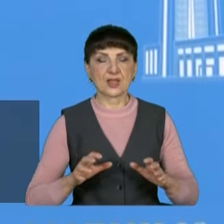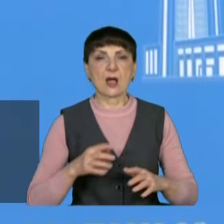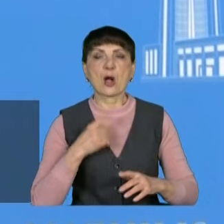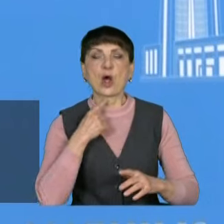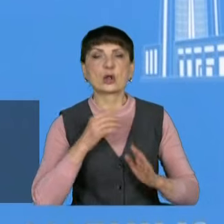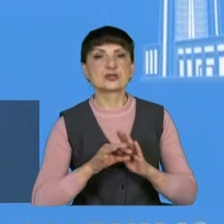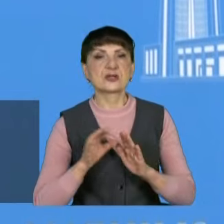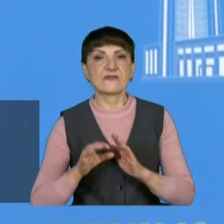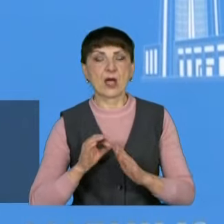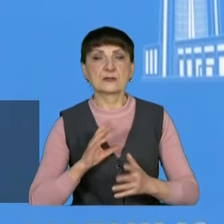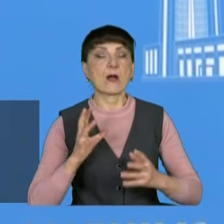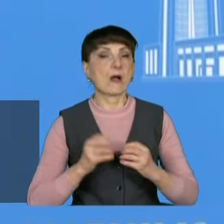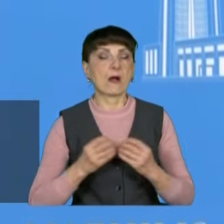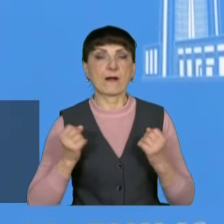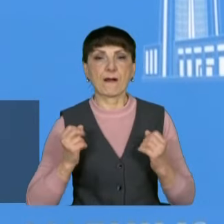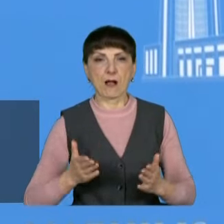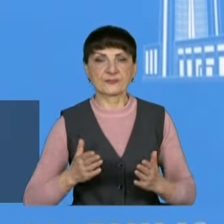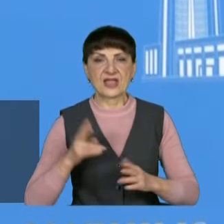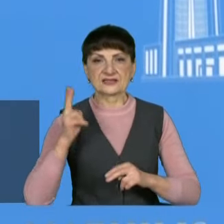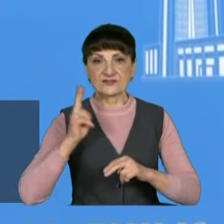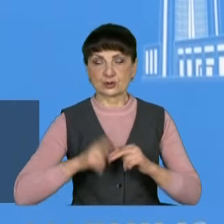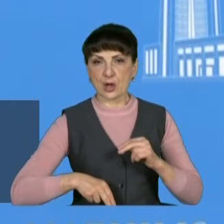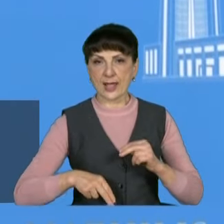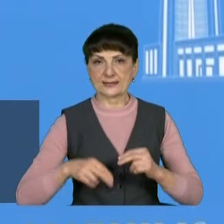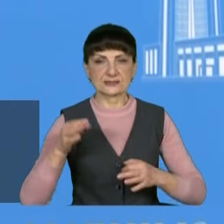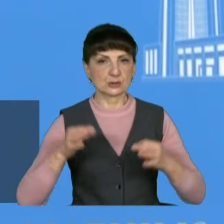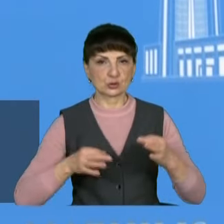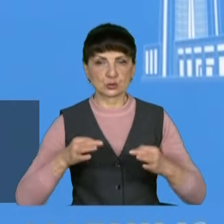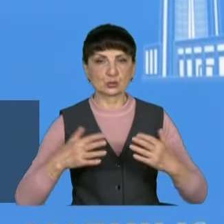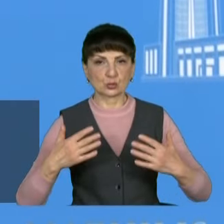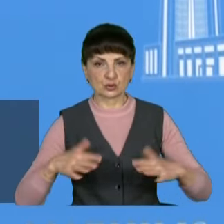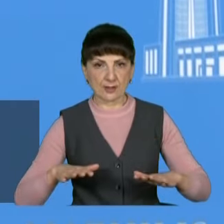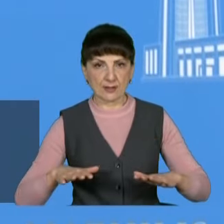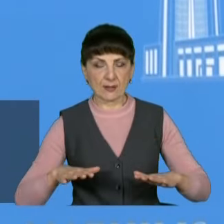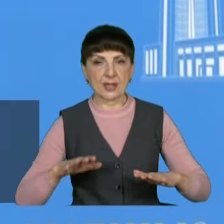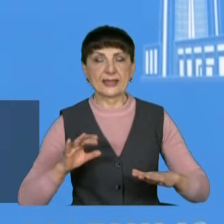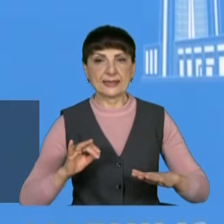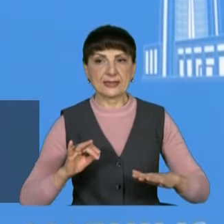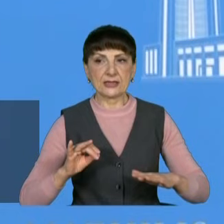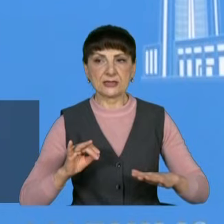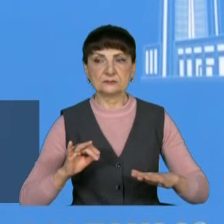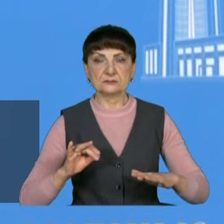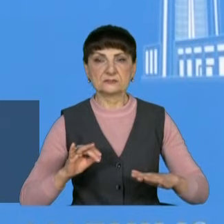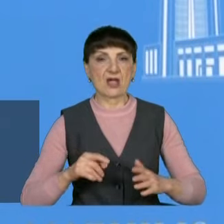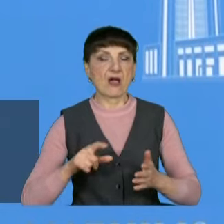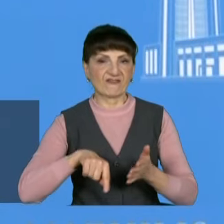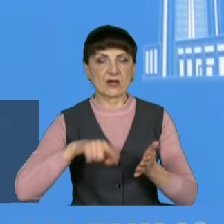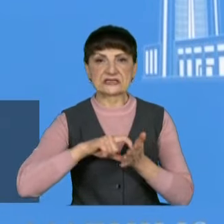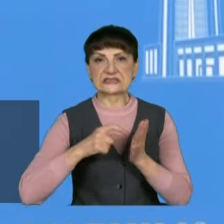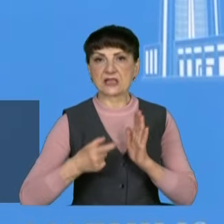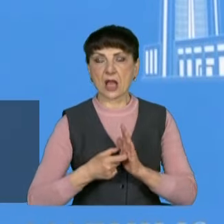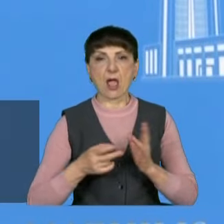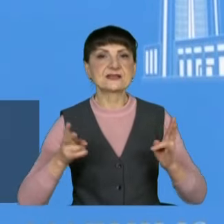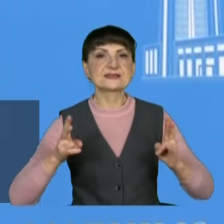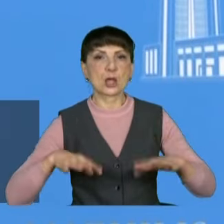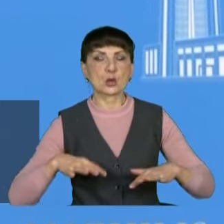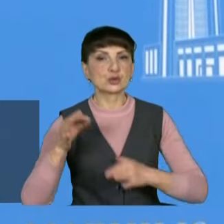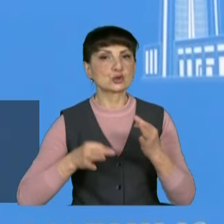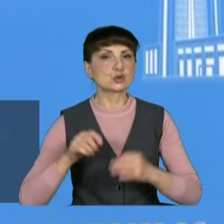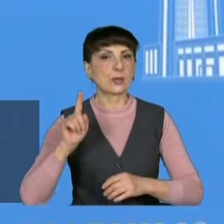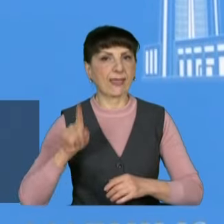голосование происходит таким образом. Вот, завершается рассмотрение уголовного дела, и в зале остается